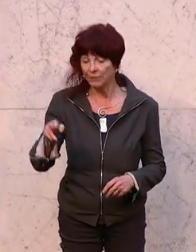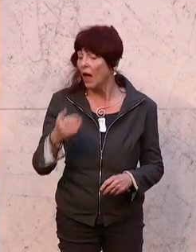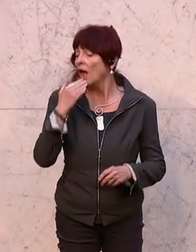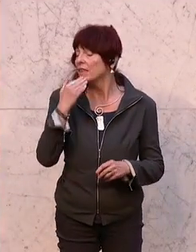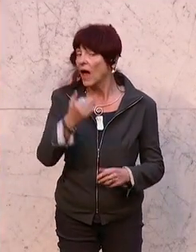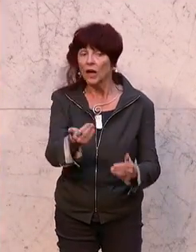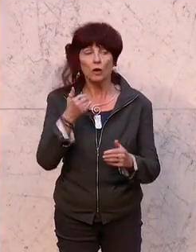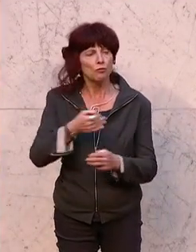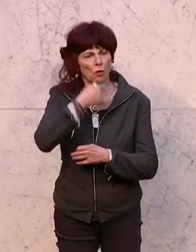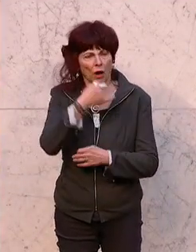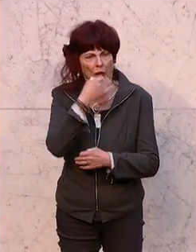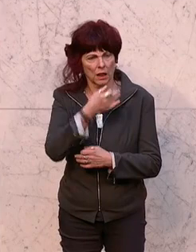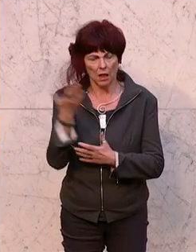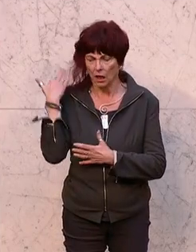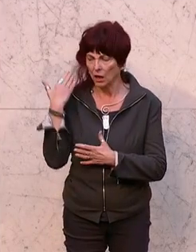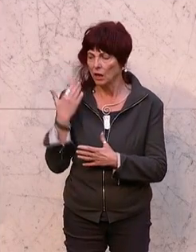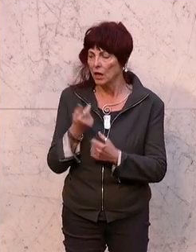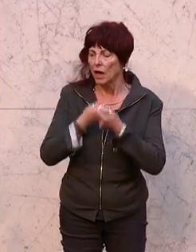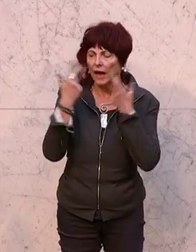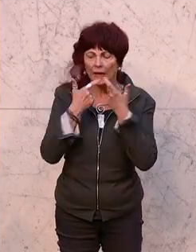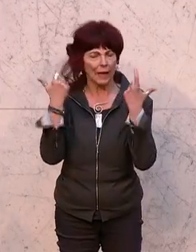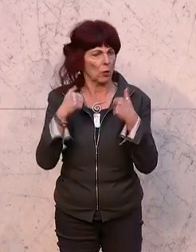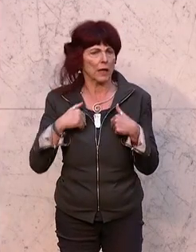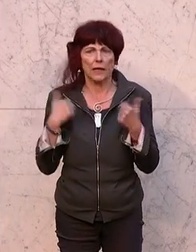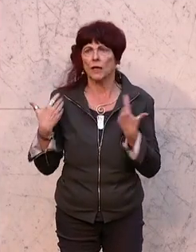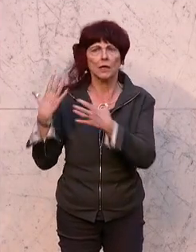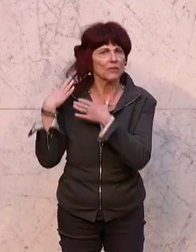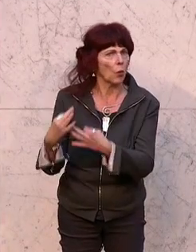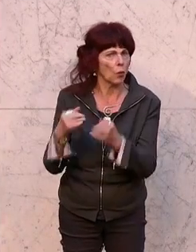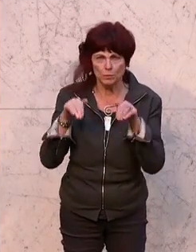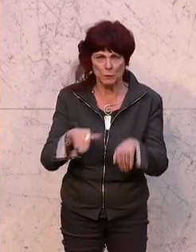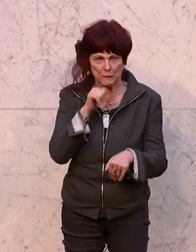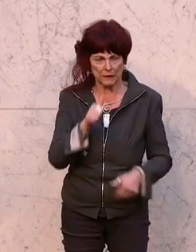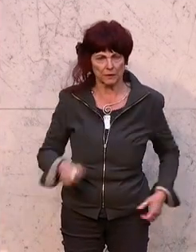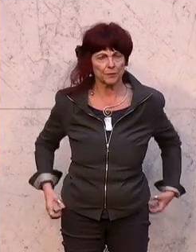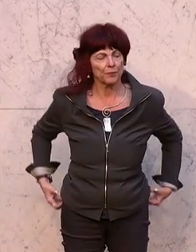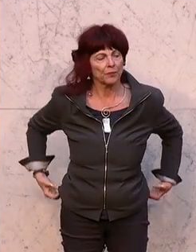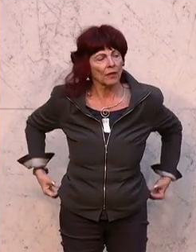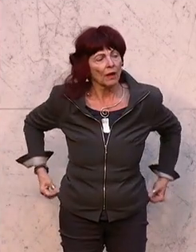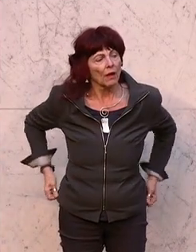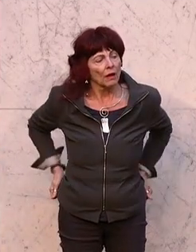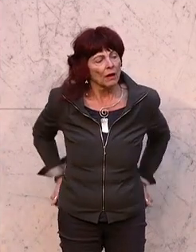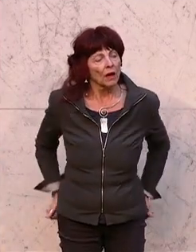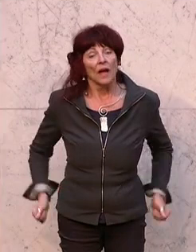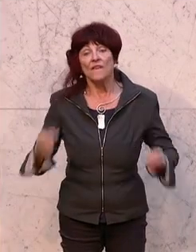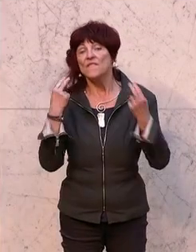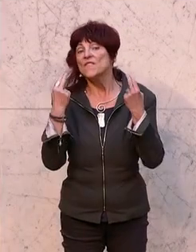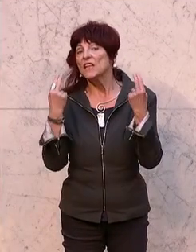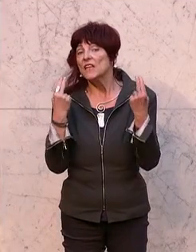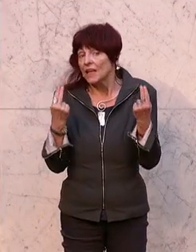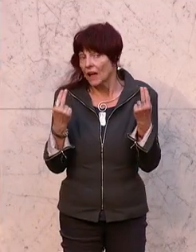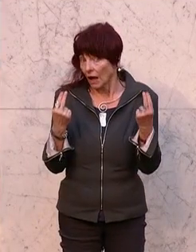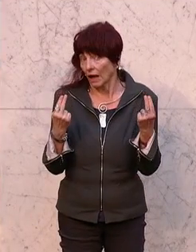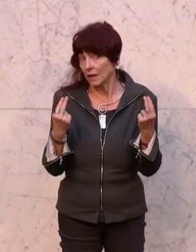die bisherigen Erklärungen, die ich jetzt nicht mehr wiederholen muss. Es ist eine sehr wichtige Materie natürlich, weil der Datenschutz auch im Parlament